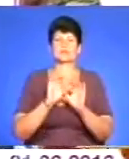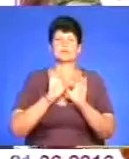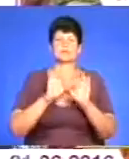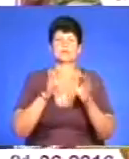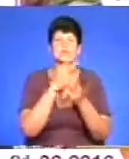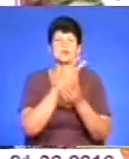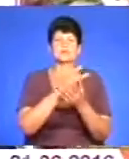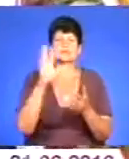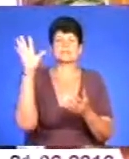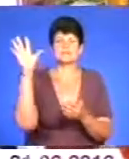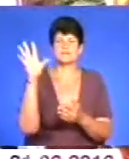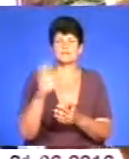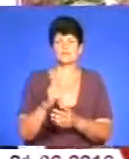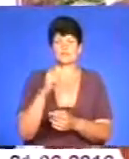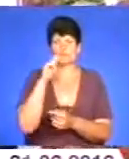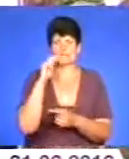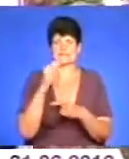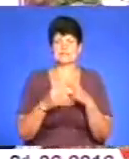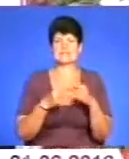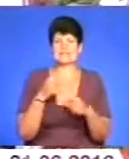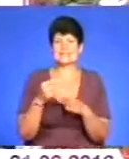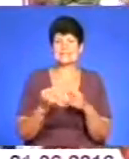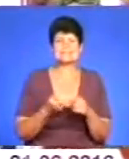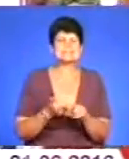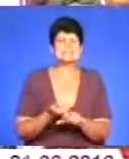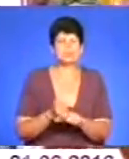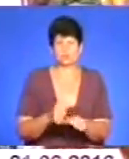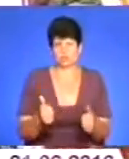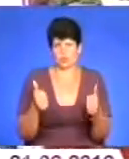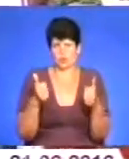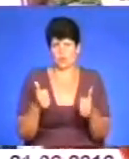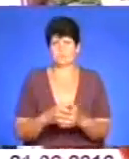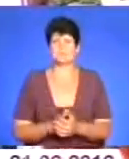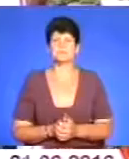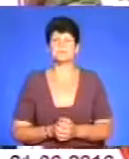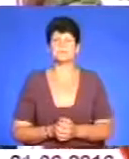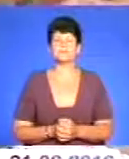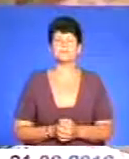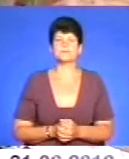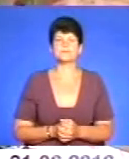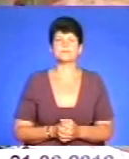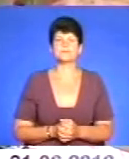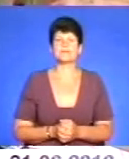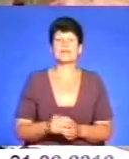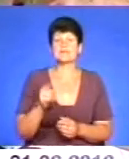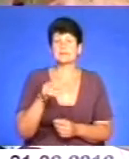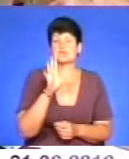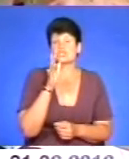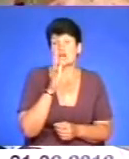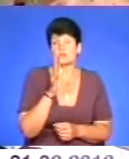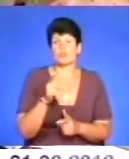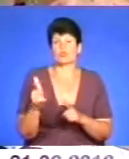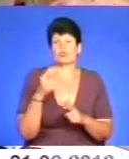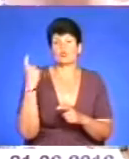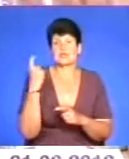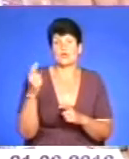що українські традиції – це дуже добре і так, їх треба продовжувати. Тим часом господині готуються